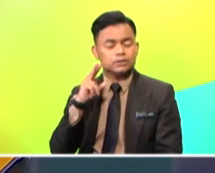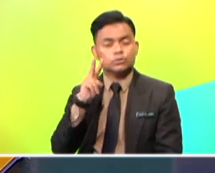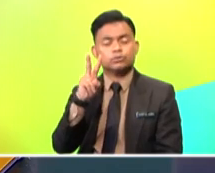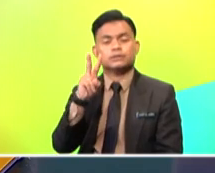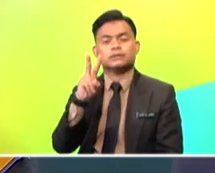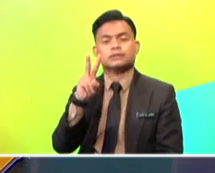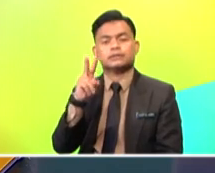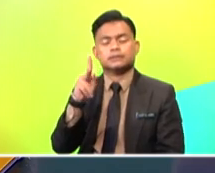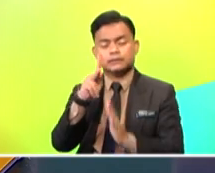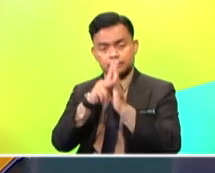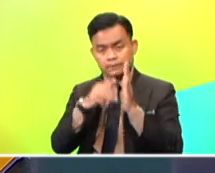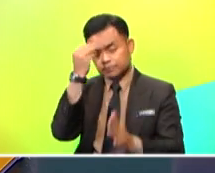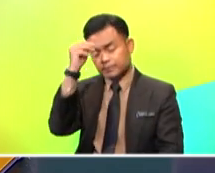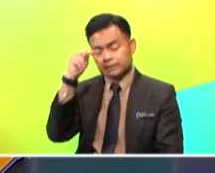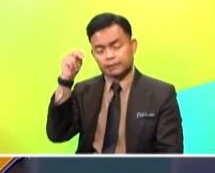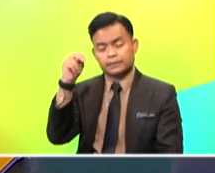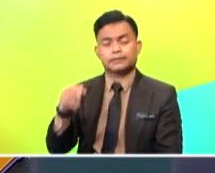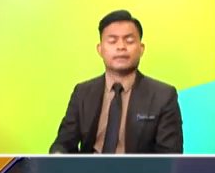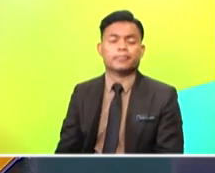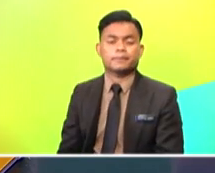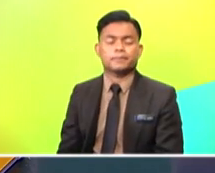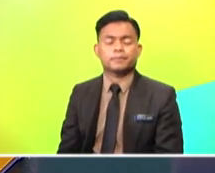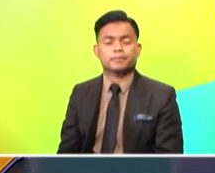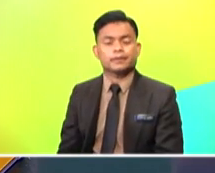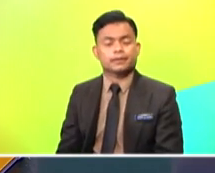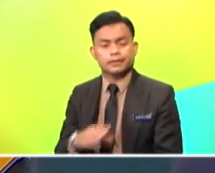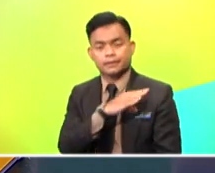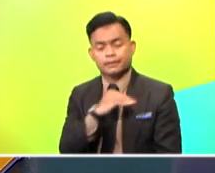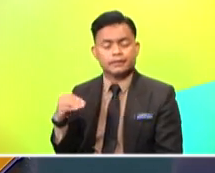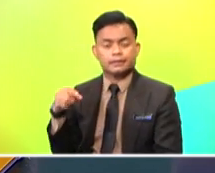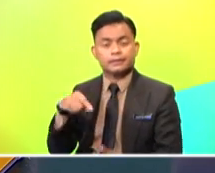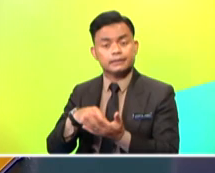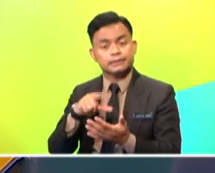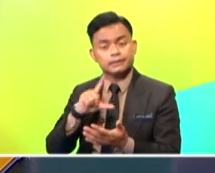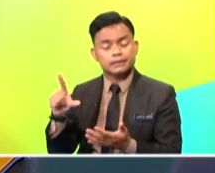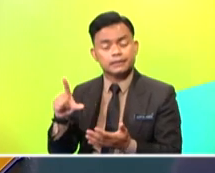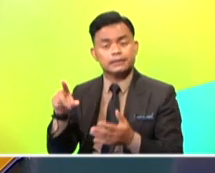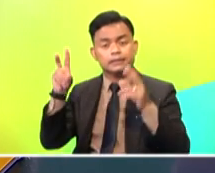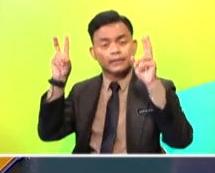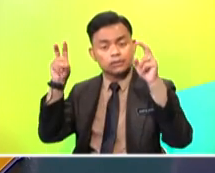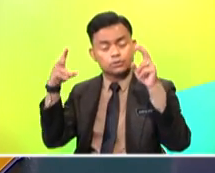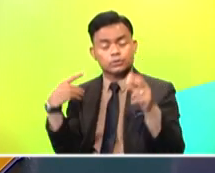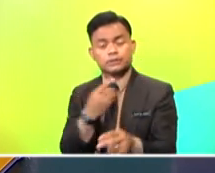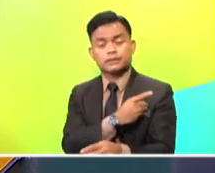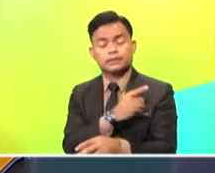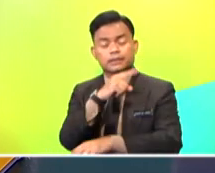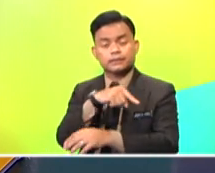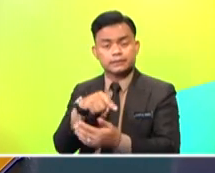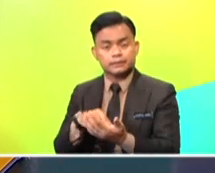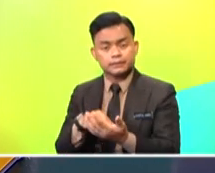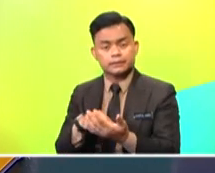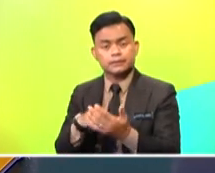Baik. Dan inilah topik kita iaitu rumah impian saya. Macam cikgu tadi, rumah impiannya